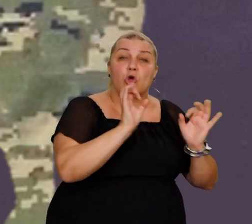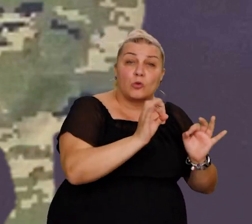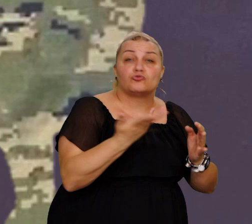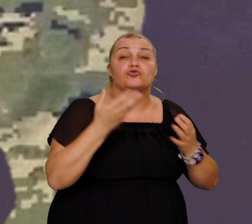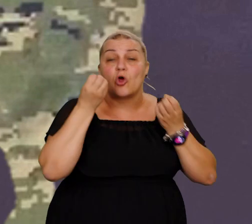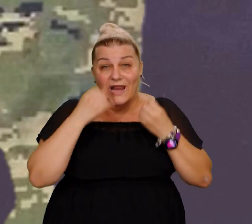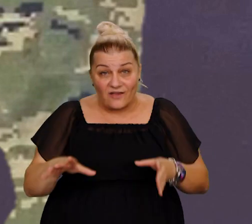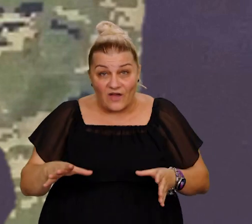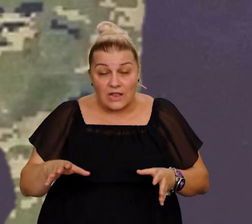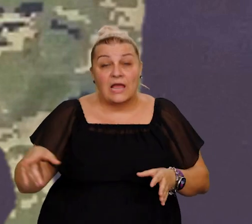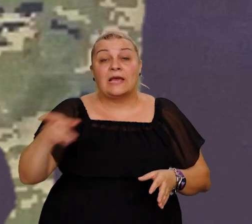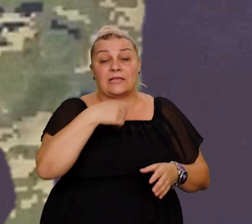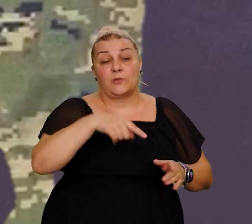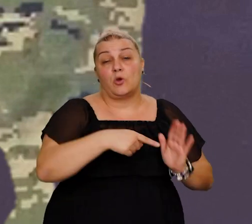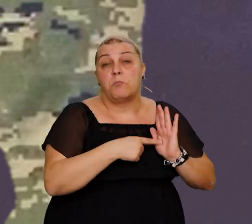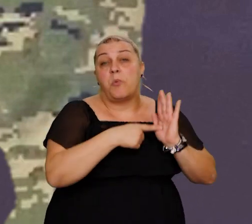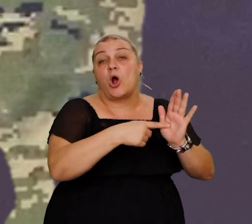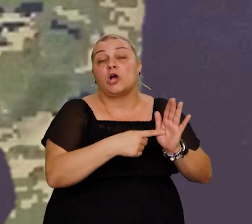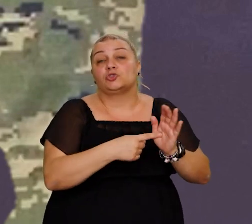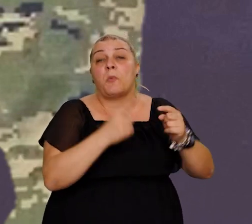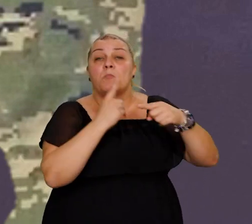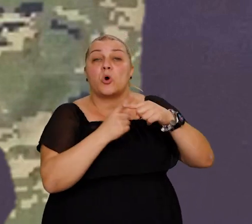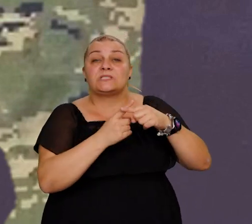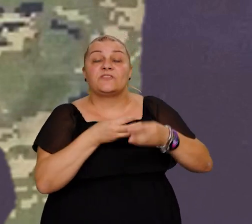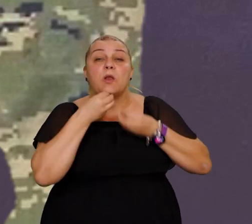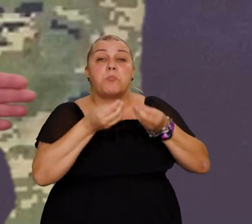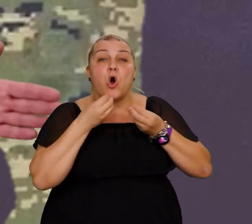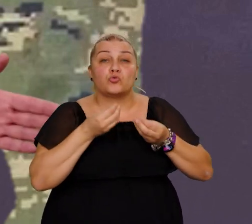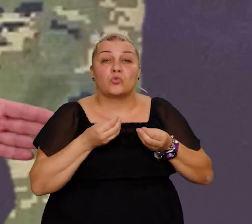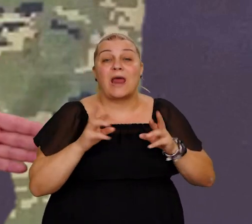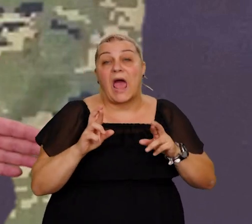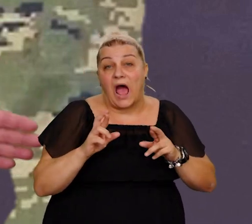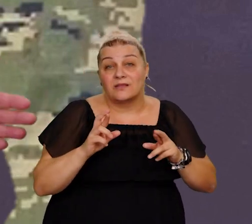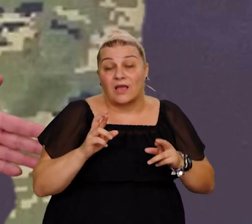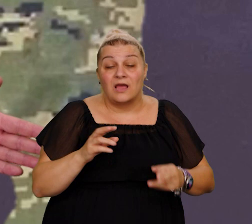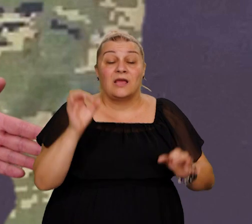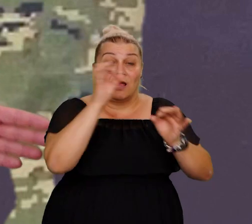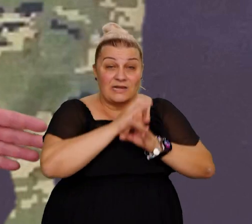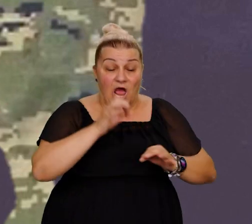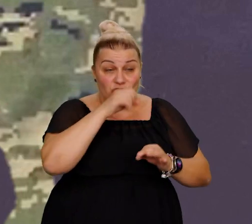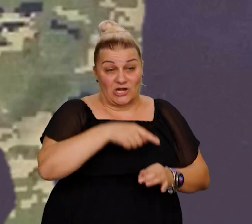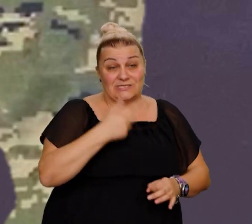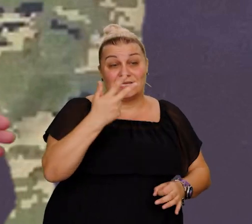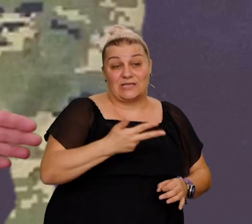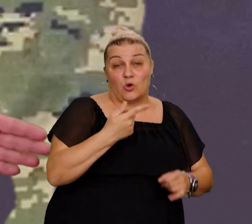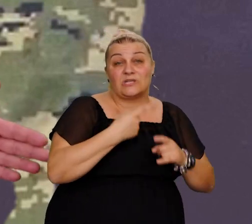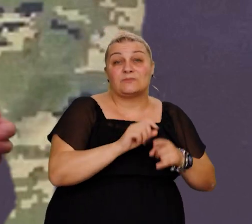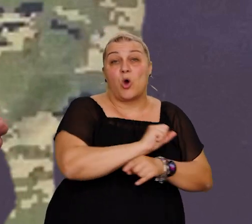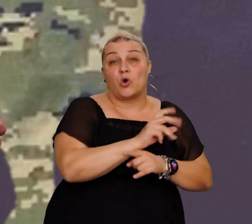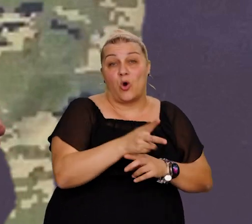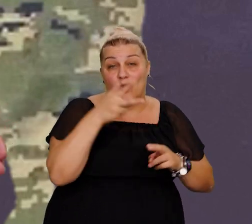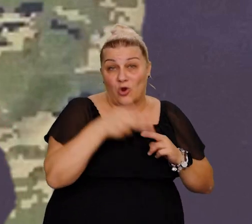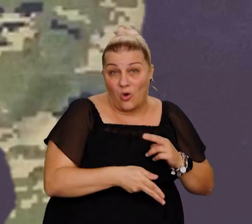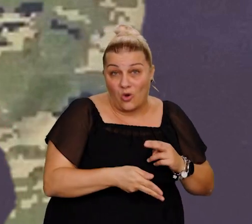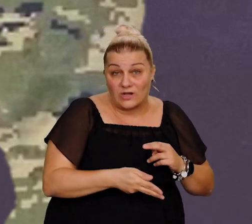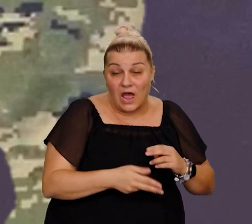i da šaljemo na kraju krajeva neko svjetlo nade i neku poruku. Nažalost, korona nas je prekinula, tri koncepta su održali, tri godine zaredno smo to